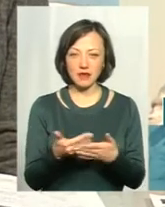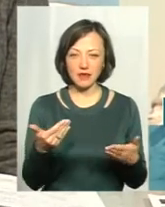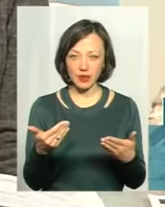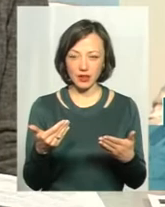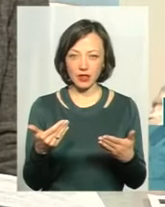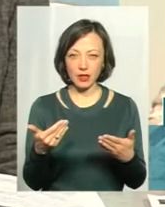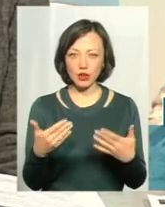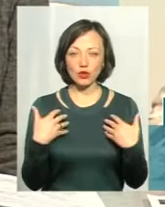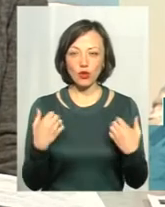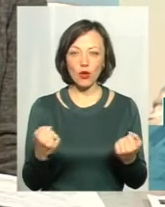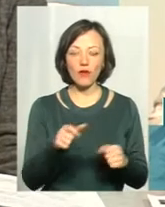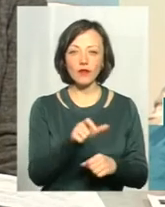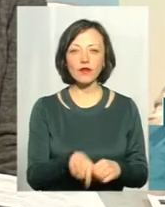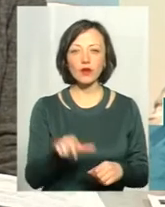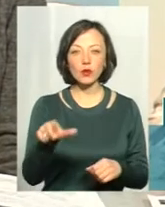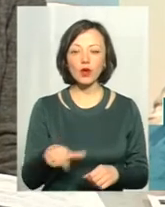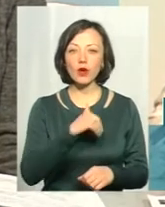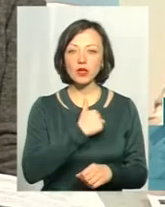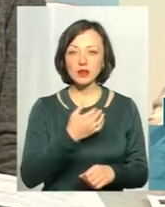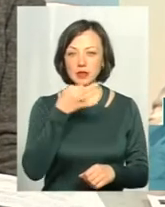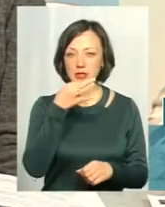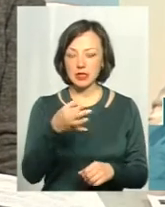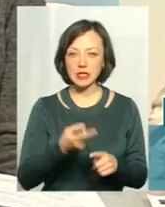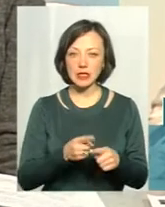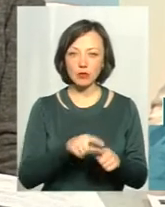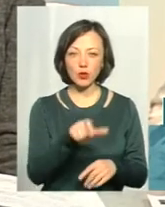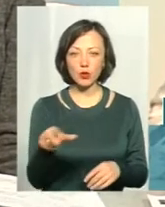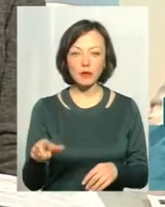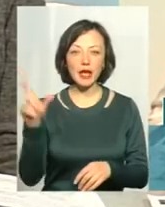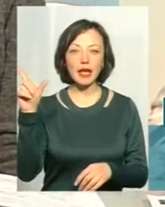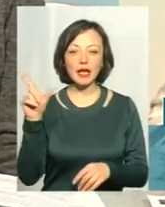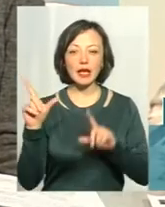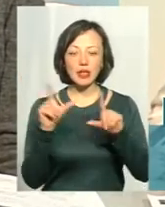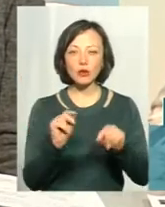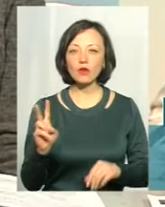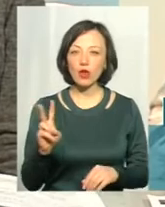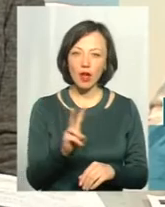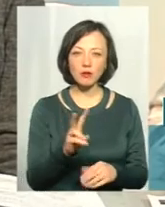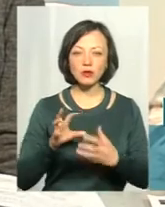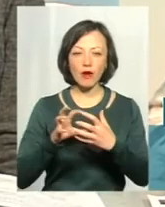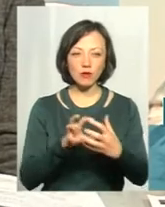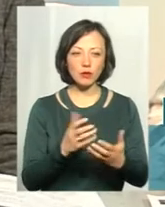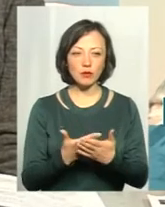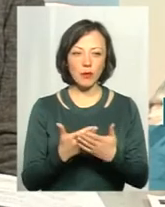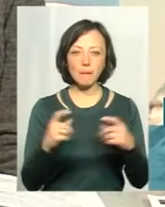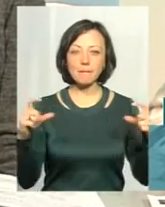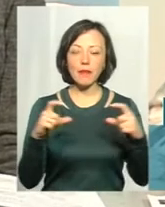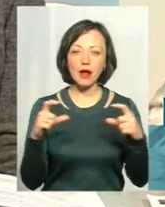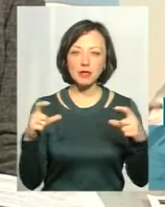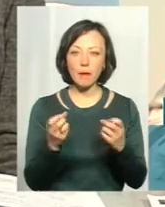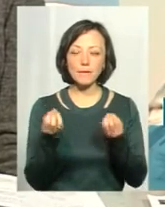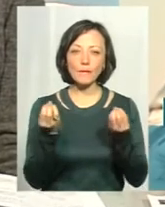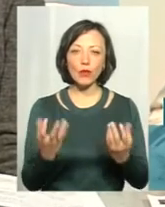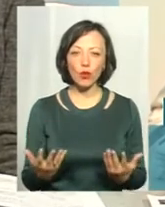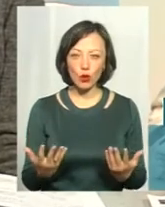від здорових людей. Хотілося б зауважити цим людям, які їдуть в тролейбусі, в автобусі, в магазинах,